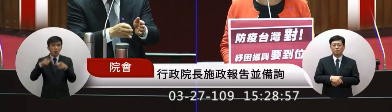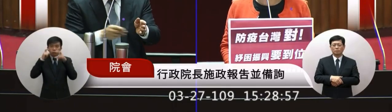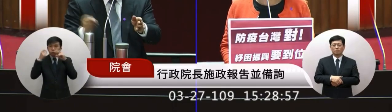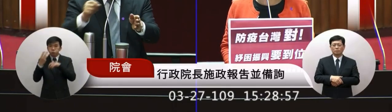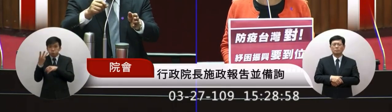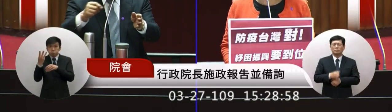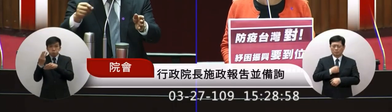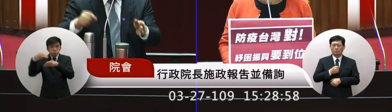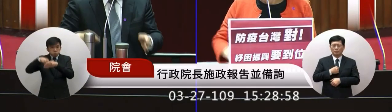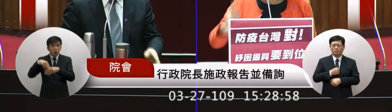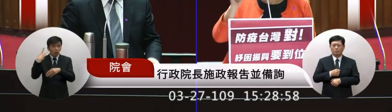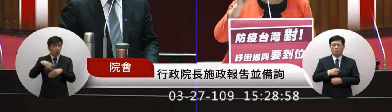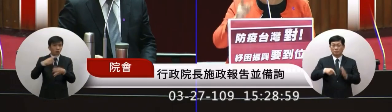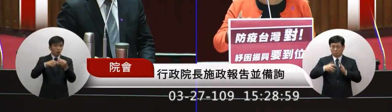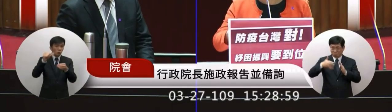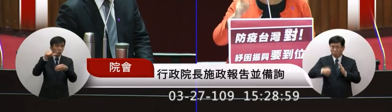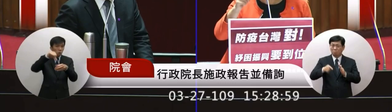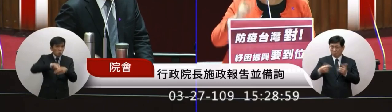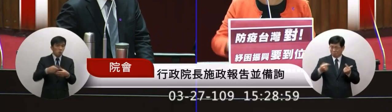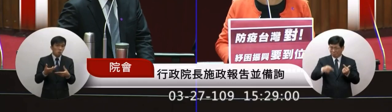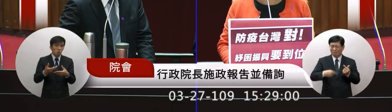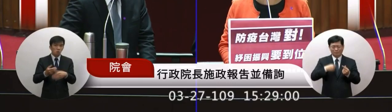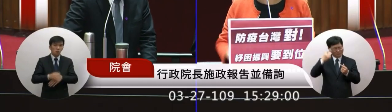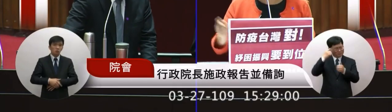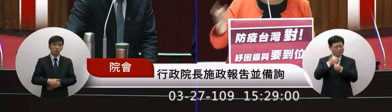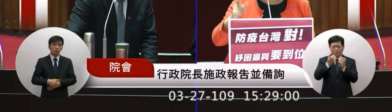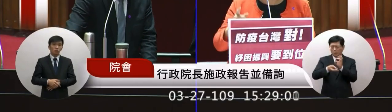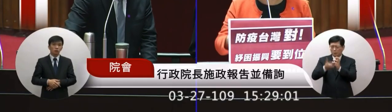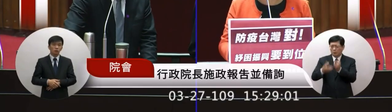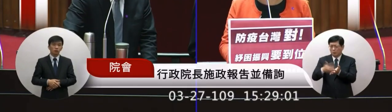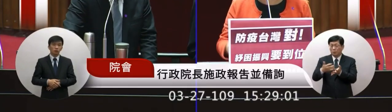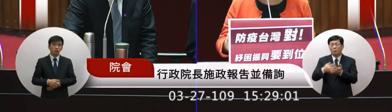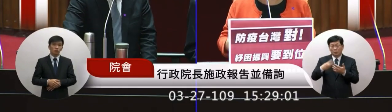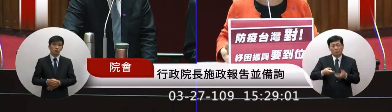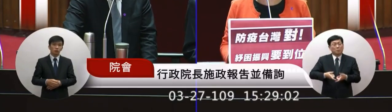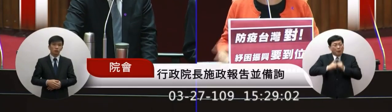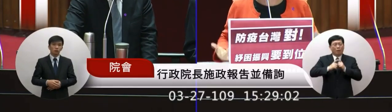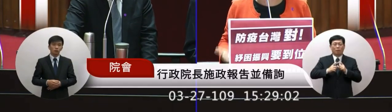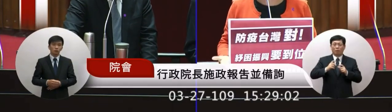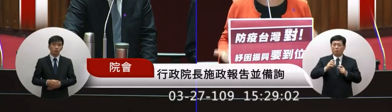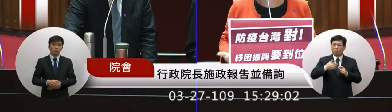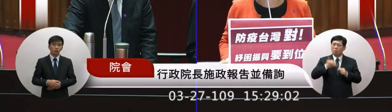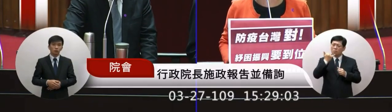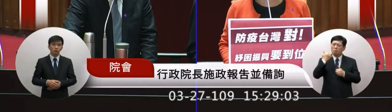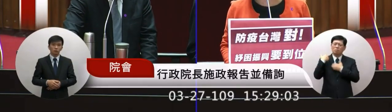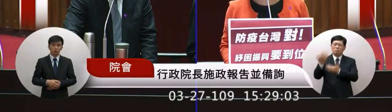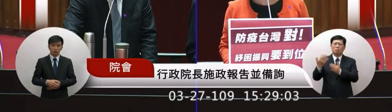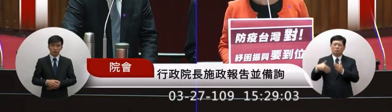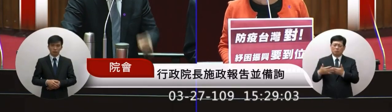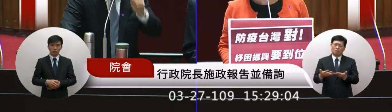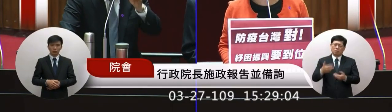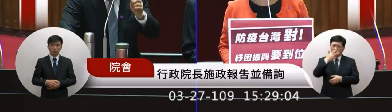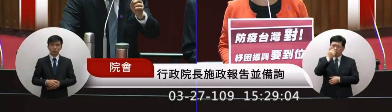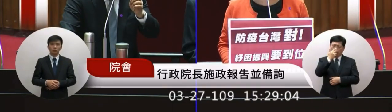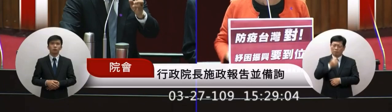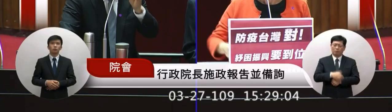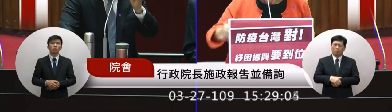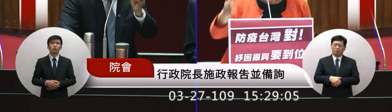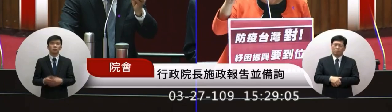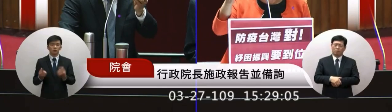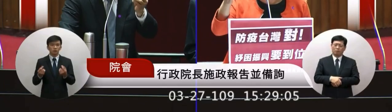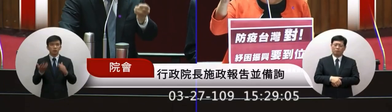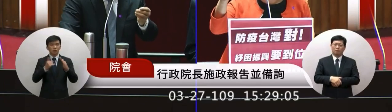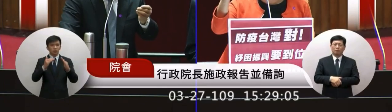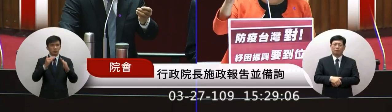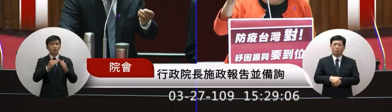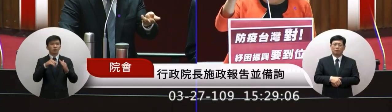无 给。在了，院长。所以这个时候，我知道你考量很多，我再回过来，那为什么不利用学校呢？ 啊，就是讲学校